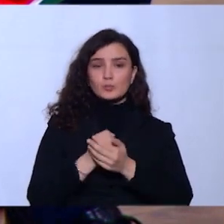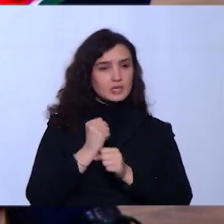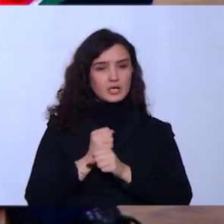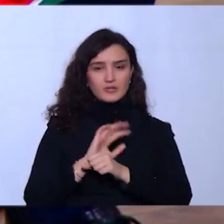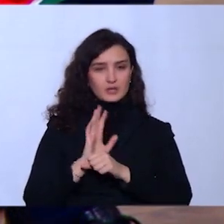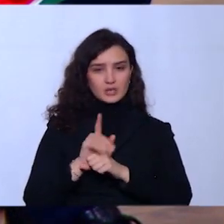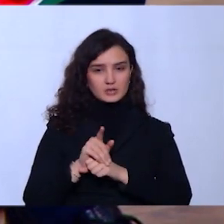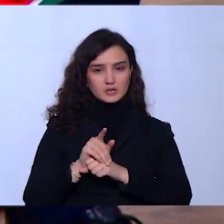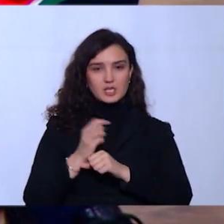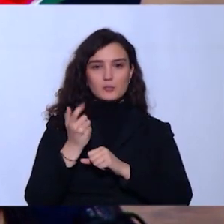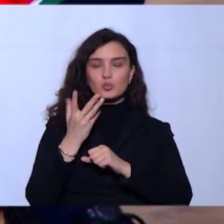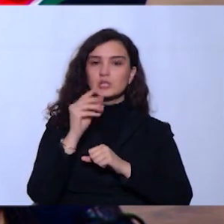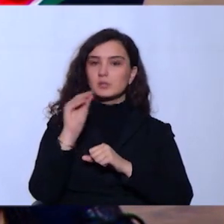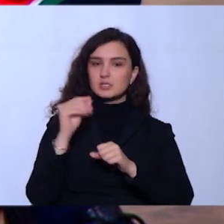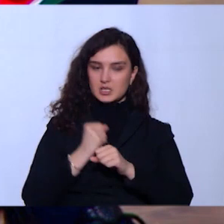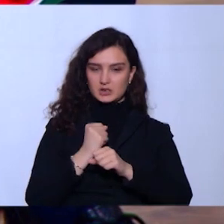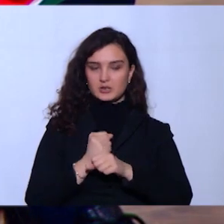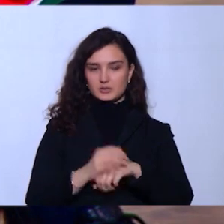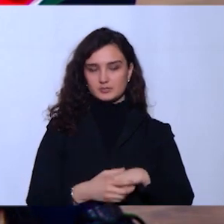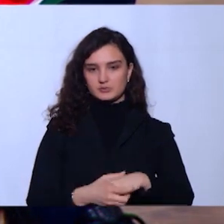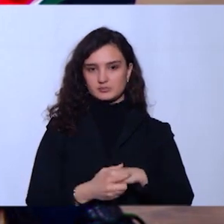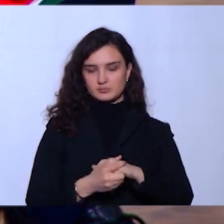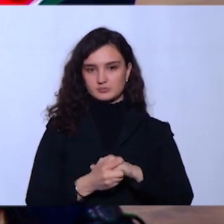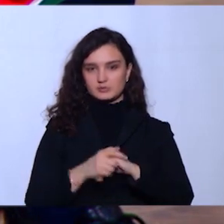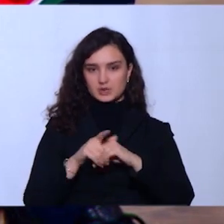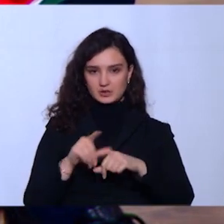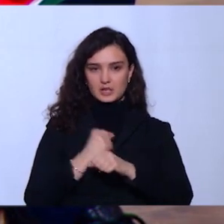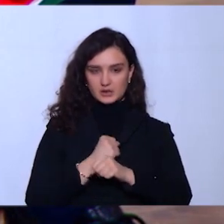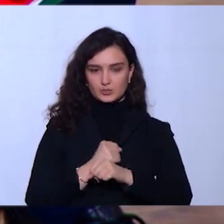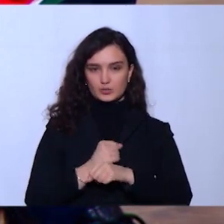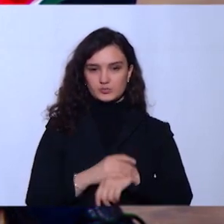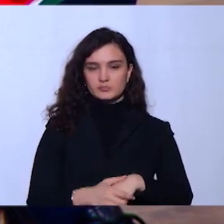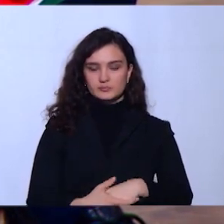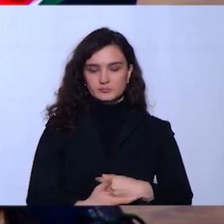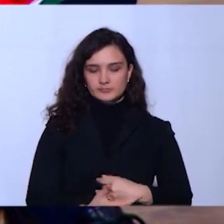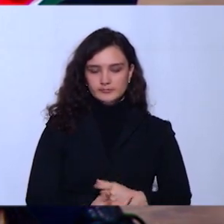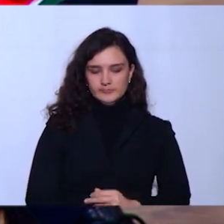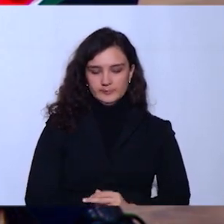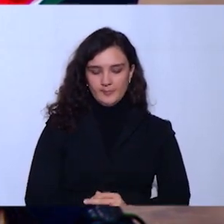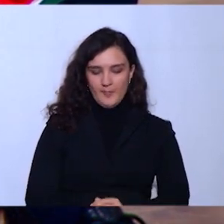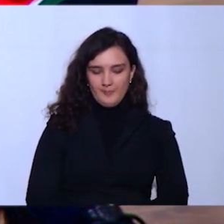გავაკეთებ, მარტო რამდენიმეს გაგიკეთებთ. აქ გააკეთოთ